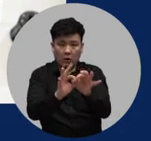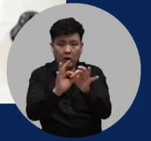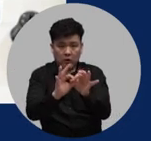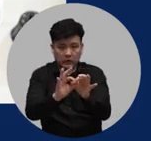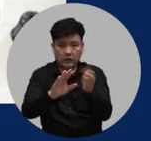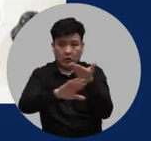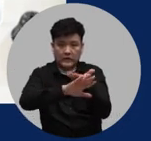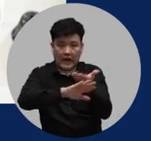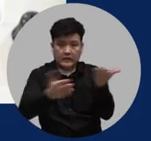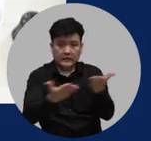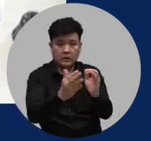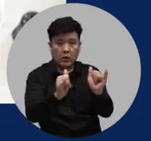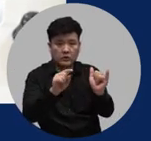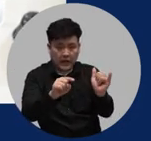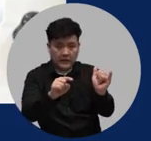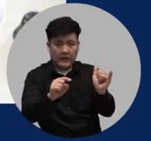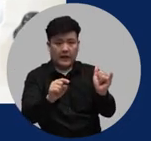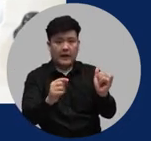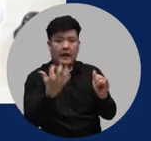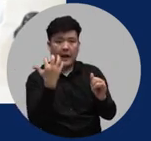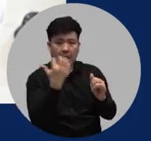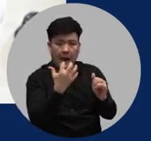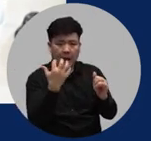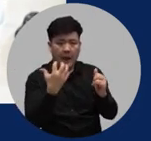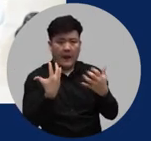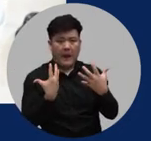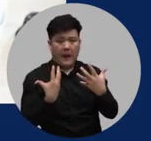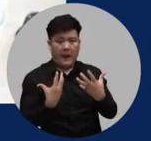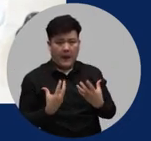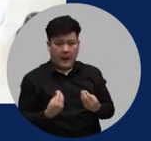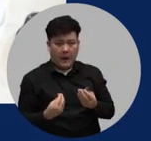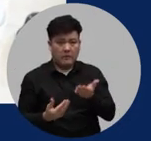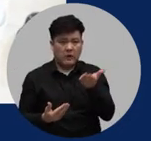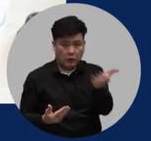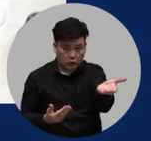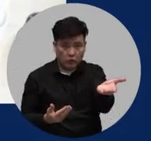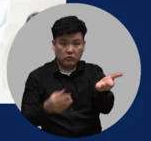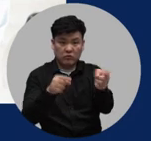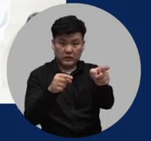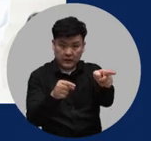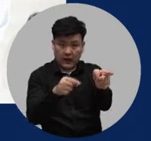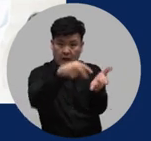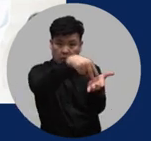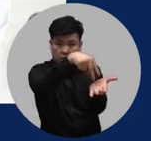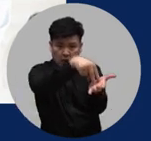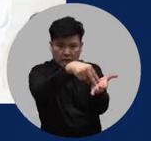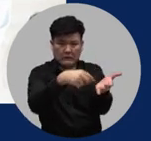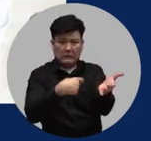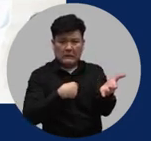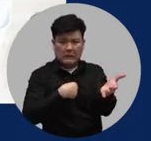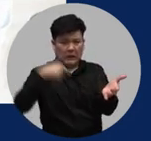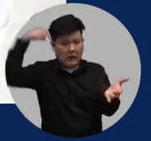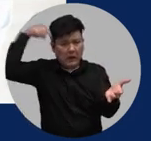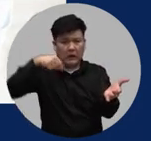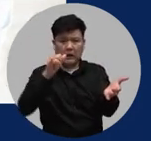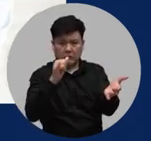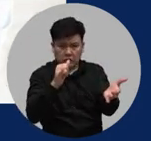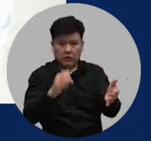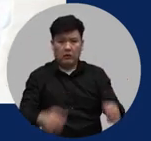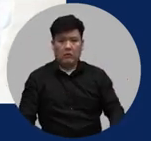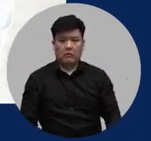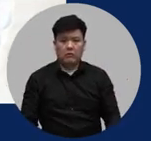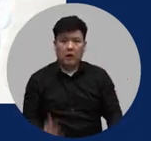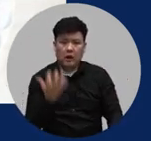관련하여 다른 근로자에게 성적 언동 등으로 성적 굴욕감 또는 혐오감을 느끼게 하거나 성적